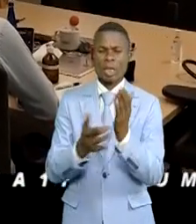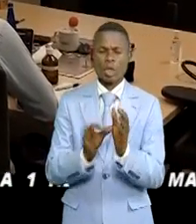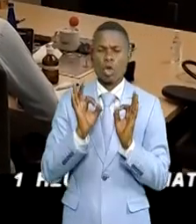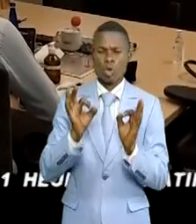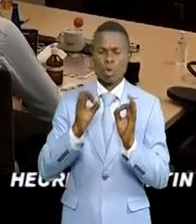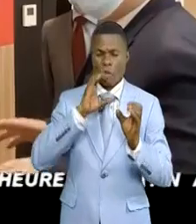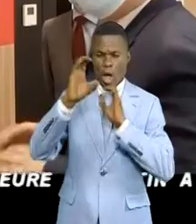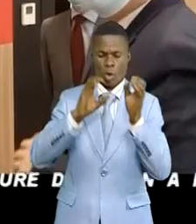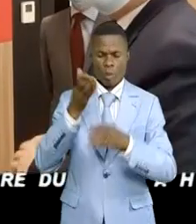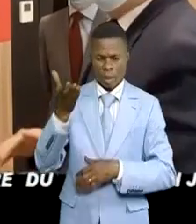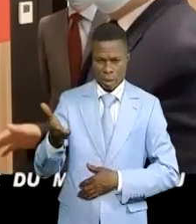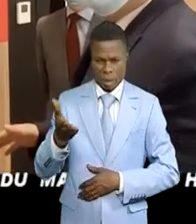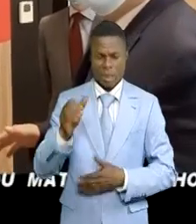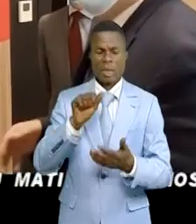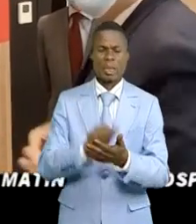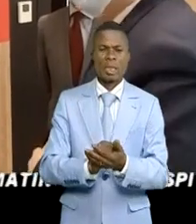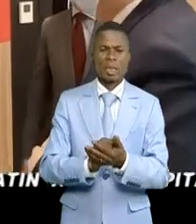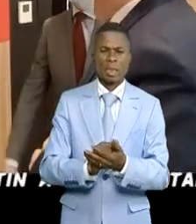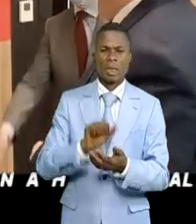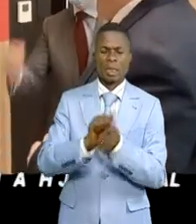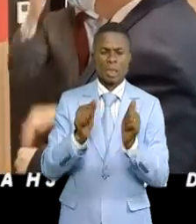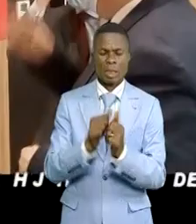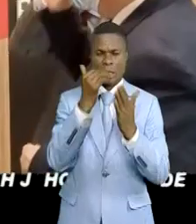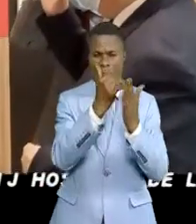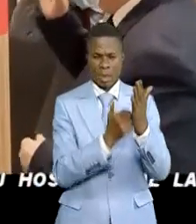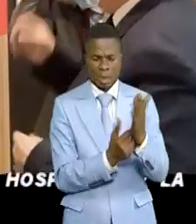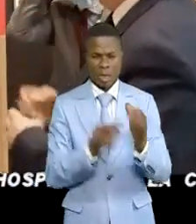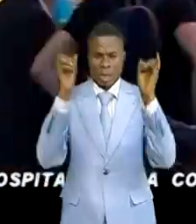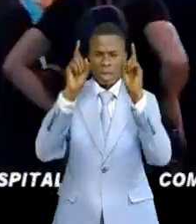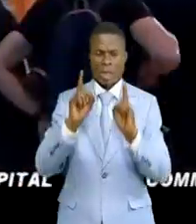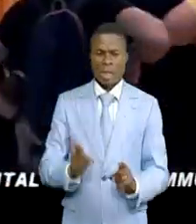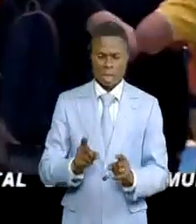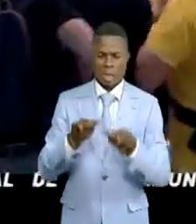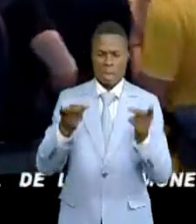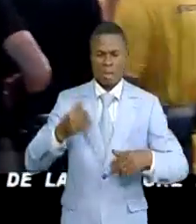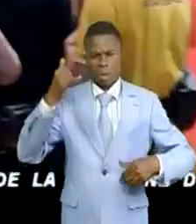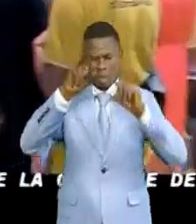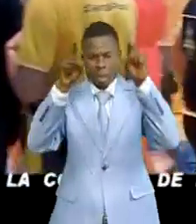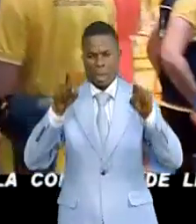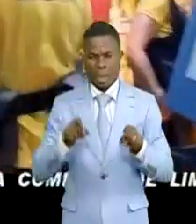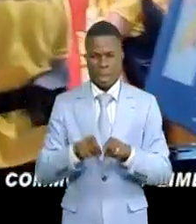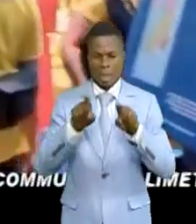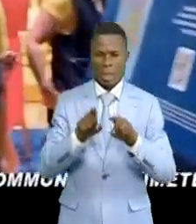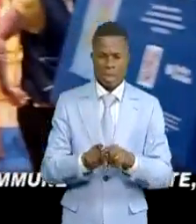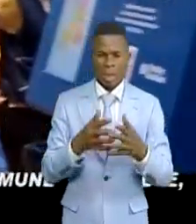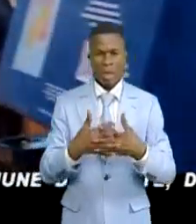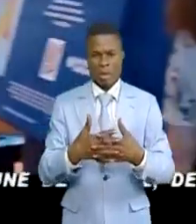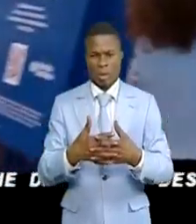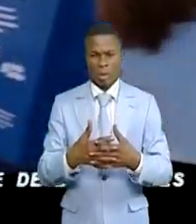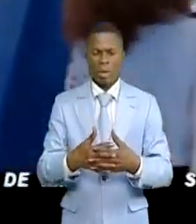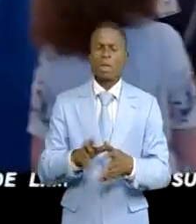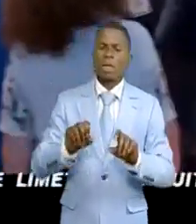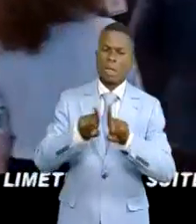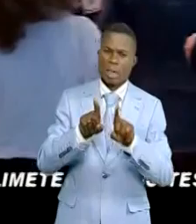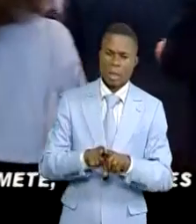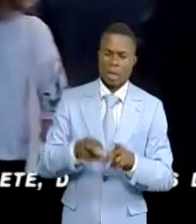et de la communication. Il s'agit de l'identification numérique de la Poste, des e-consentment, de Ma Ville, Mon Shopping,